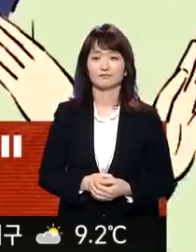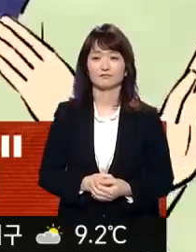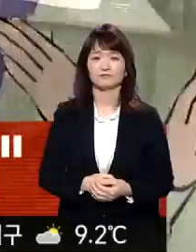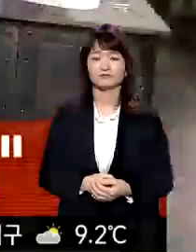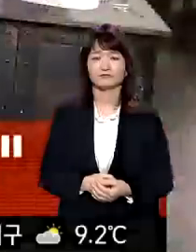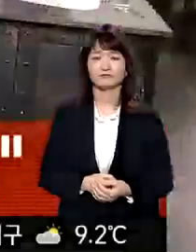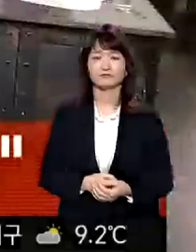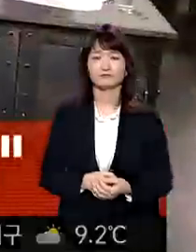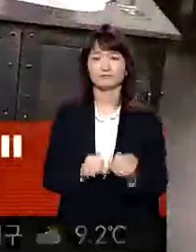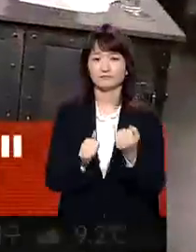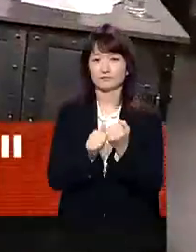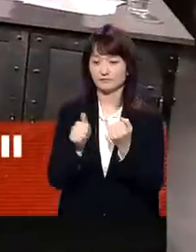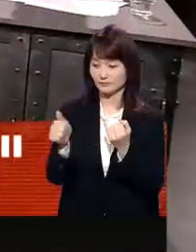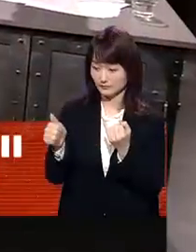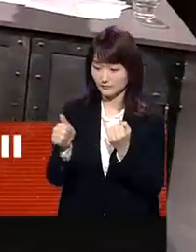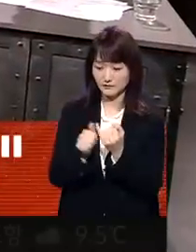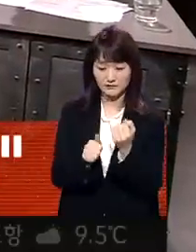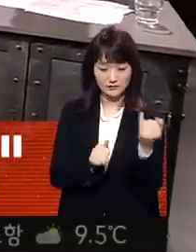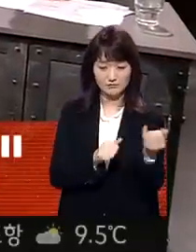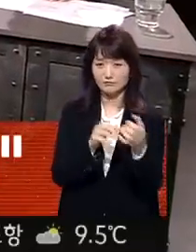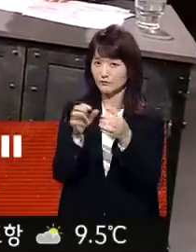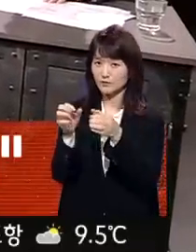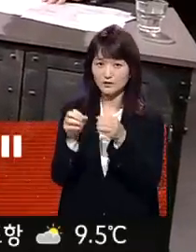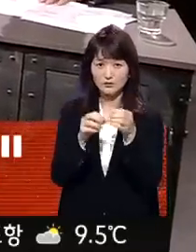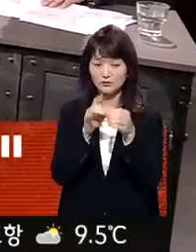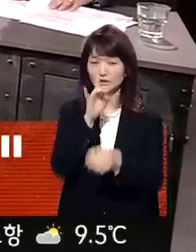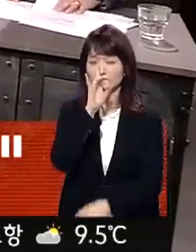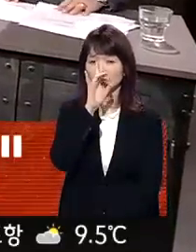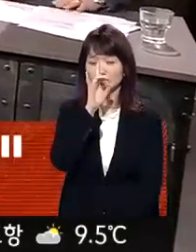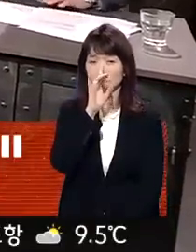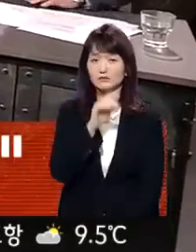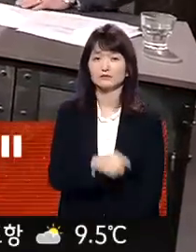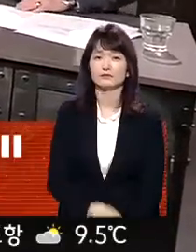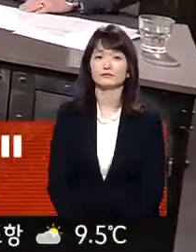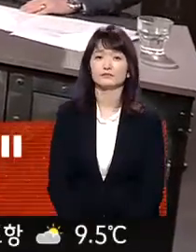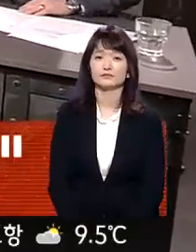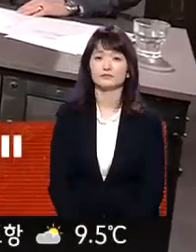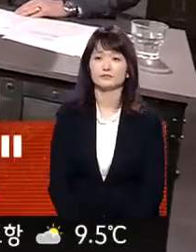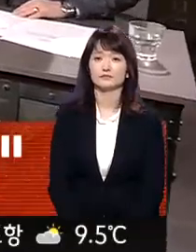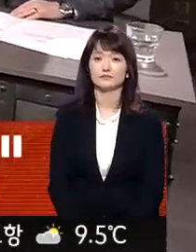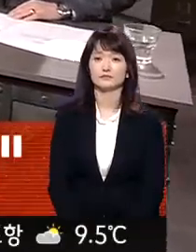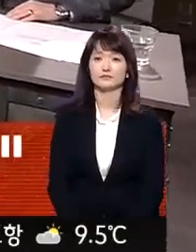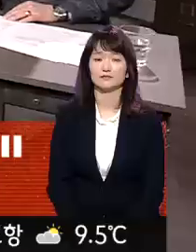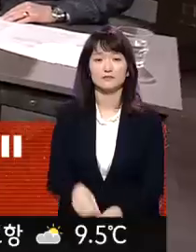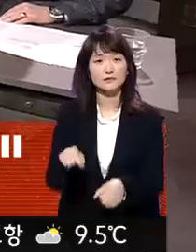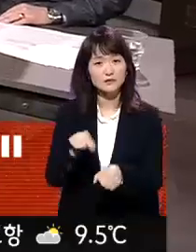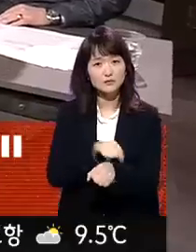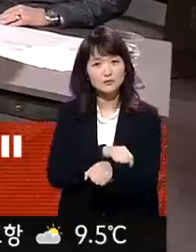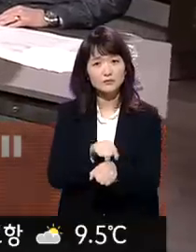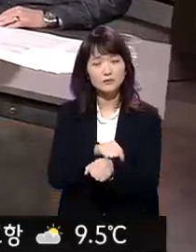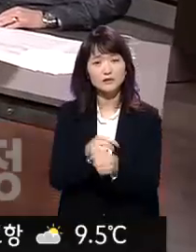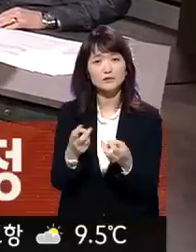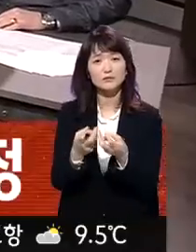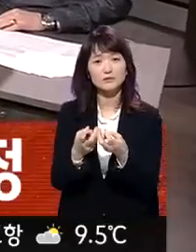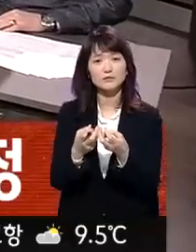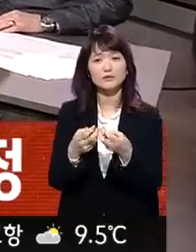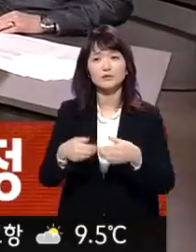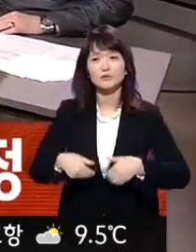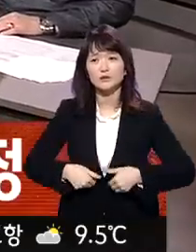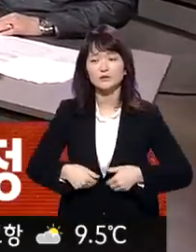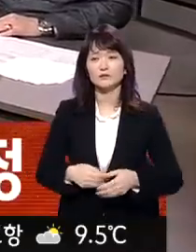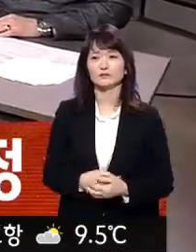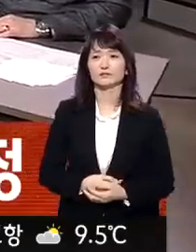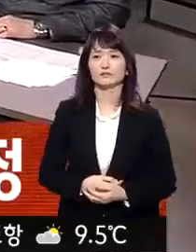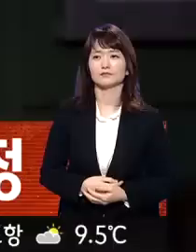정도로 남편하고 대화로 해결이 안 되는 상황이라면 특단의 조치가 필요합니다. 네, 지금 이현진 님이